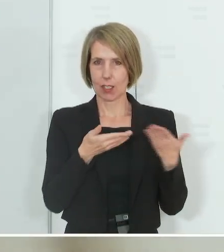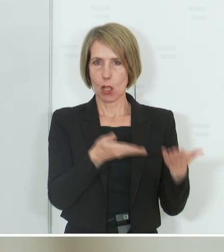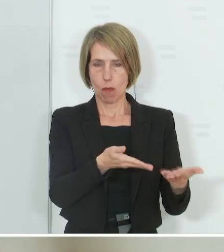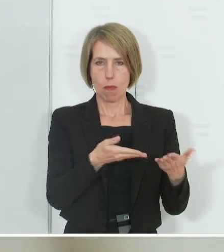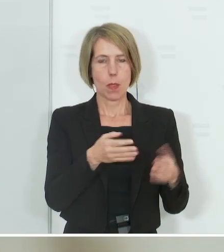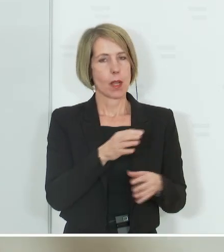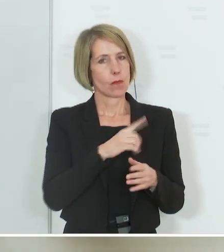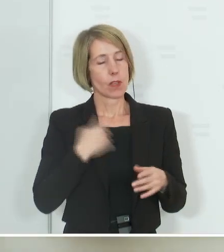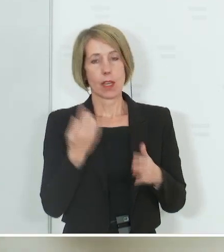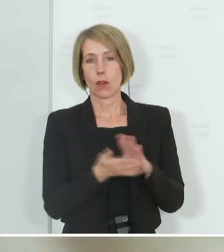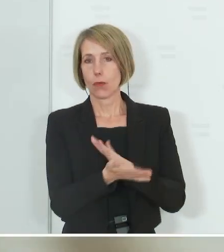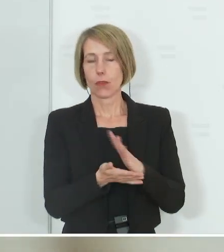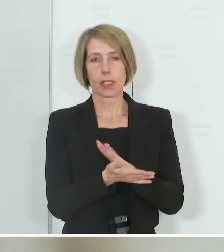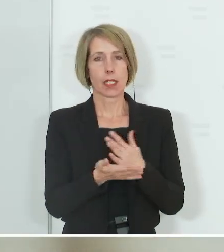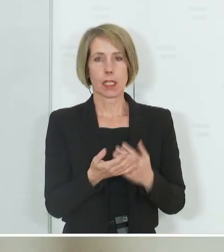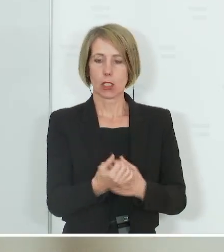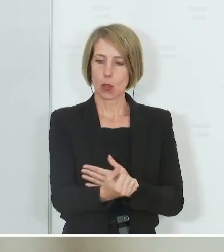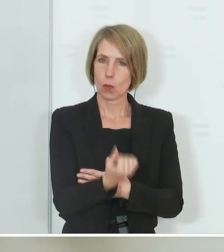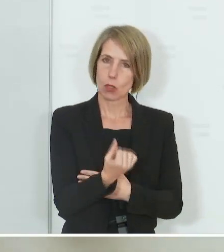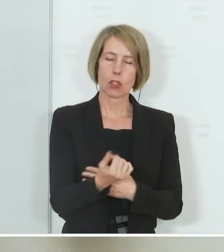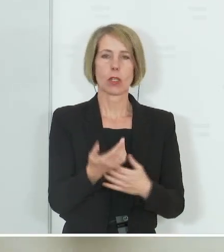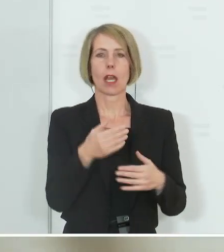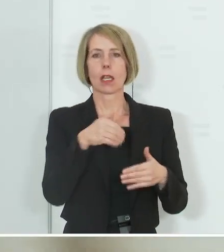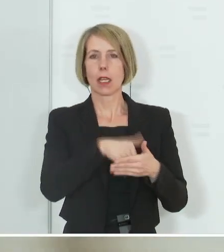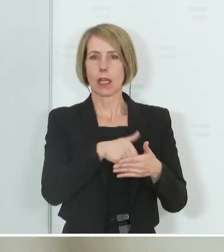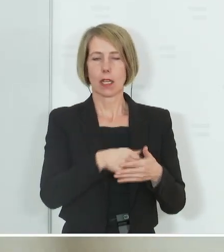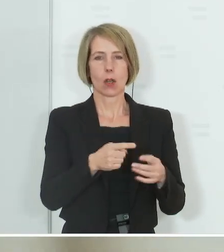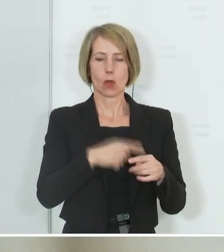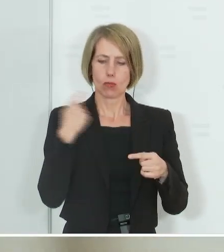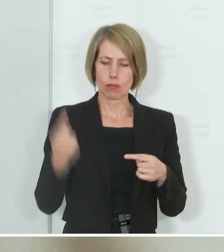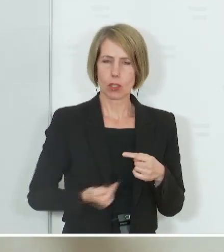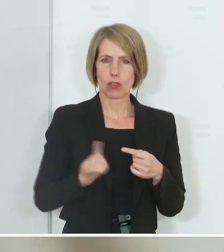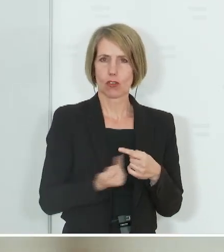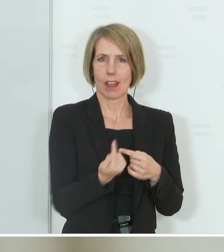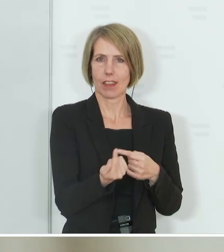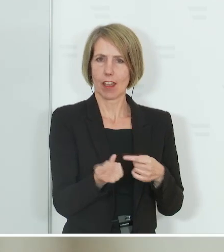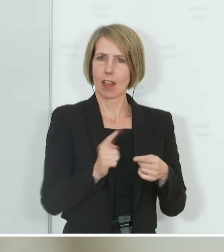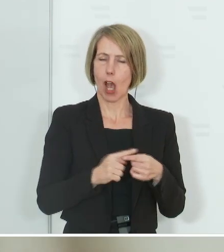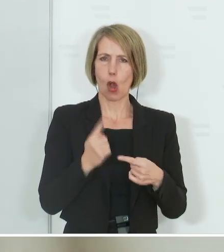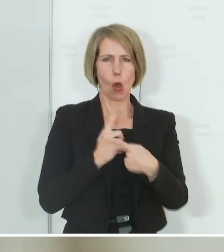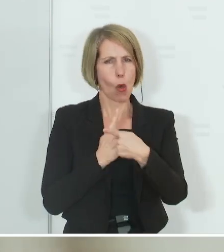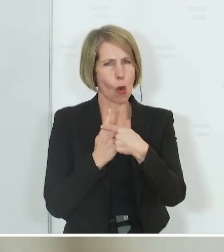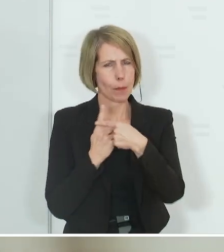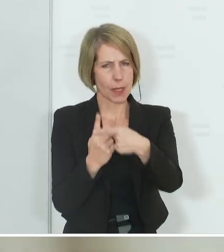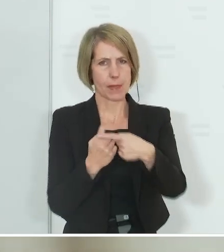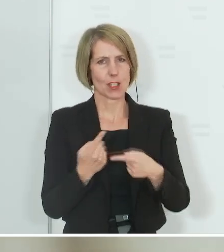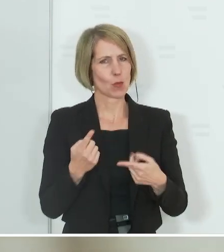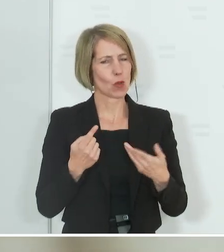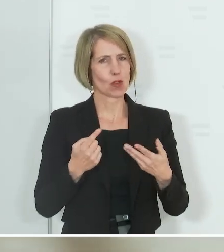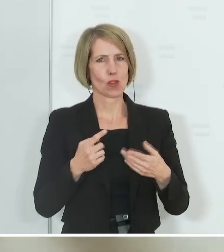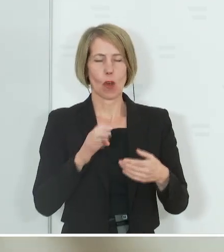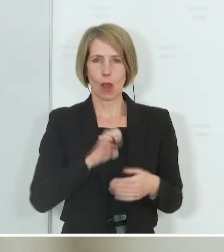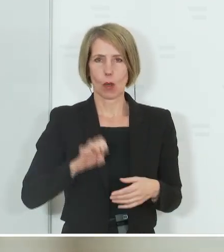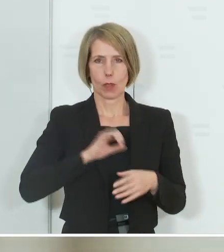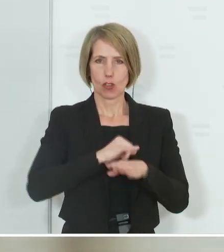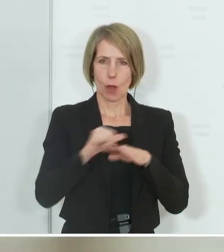Wir vertreten mit Stärke und beständig, auch mit Optimismus, Karl, wie ich das vorher gesagt habe, unser europäisches